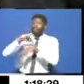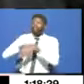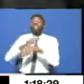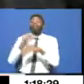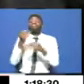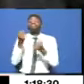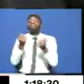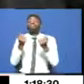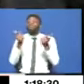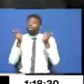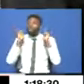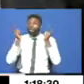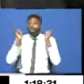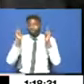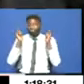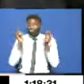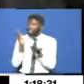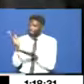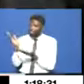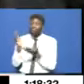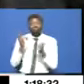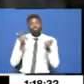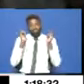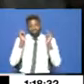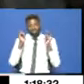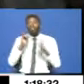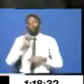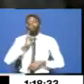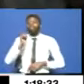sika. Kenyatta akaingia ndani